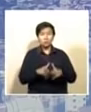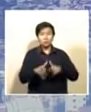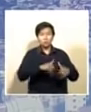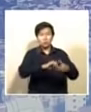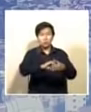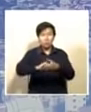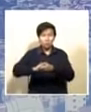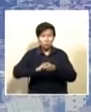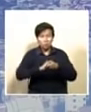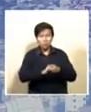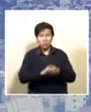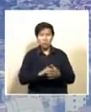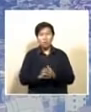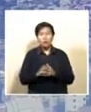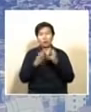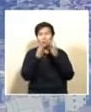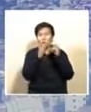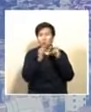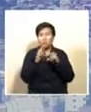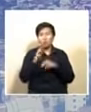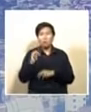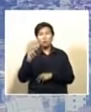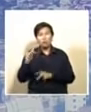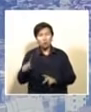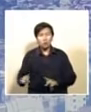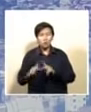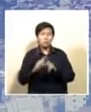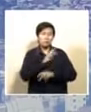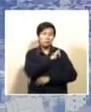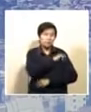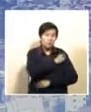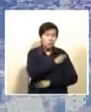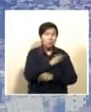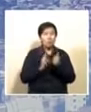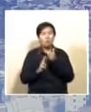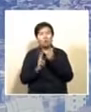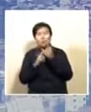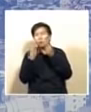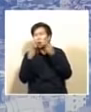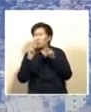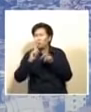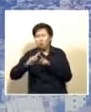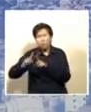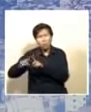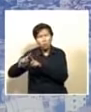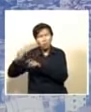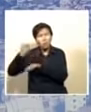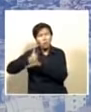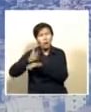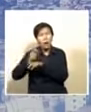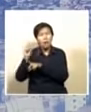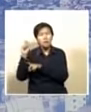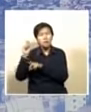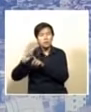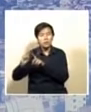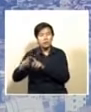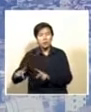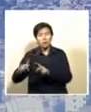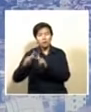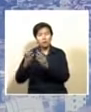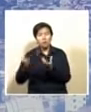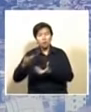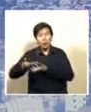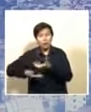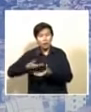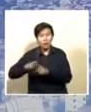ครับซึ่งผลิตในประเทศอันนี้เป็นในประเทศเมื่อก่อนเราต้องนำเข้าจากประเทศจีนจำนวนมากซึ่งต้นทุนถูกแต่ตอนนี้ต้องใช้โ